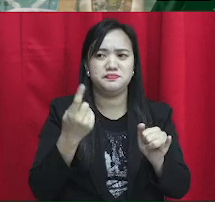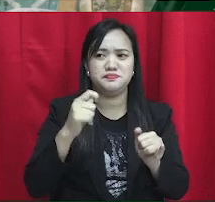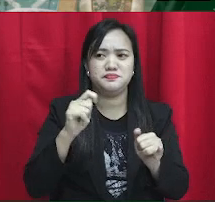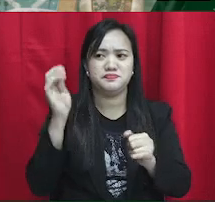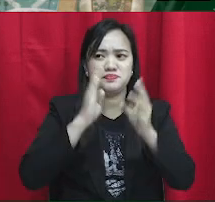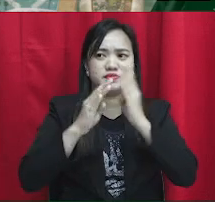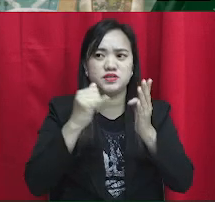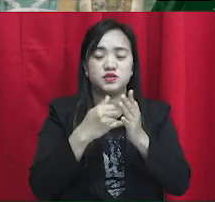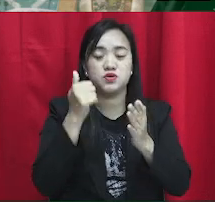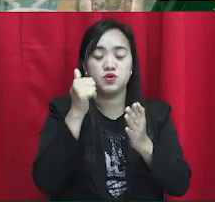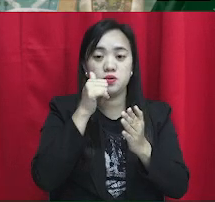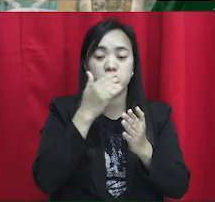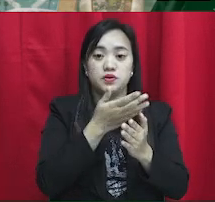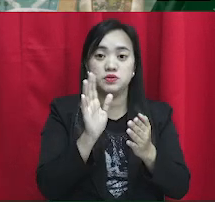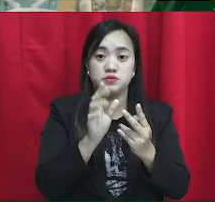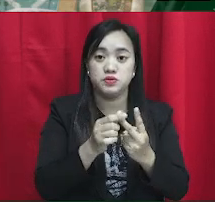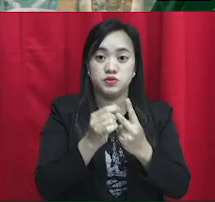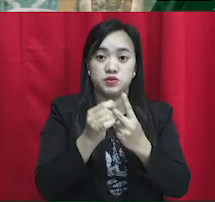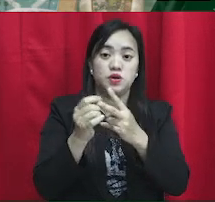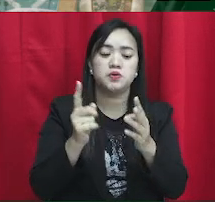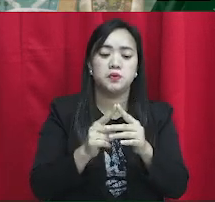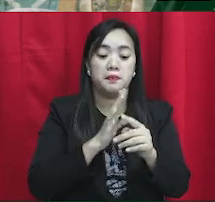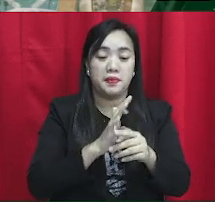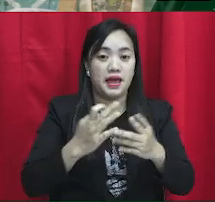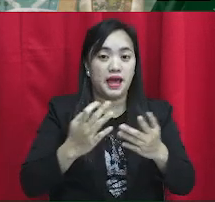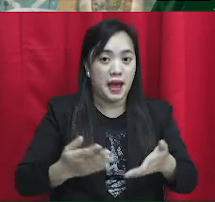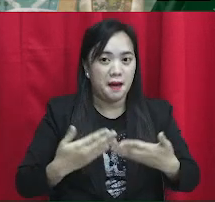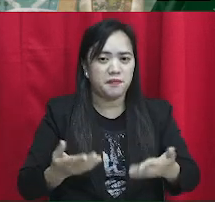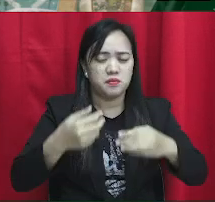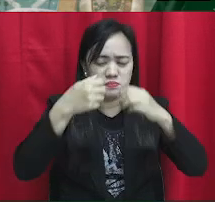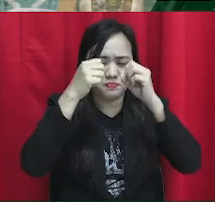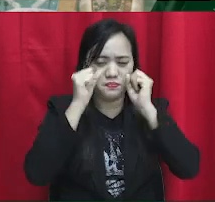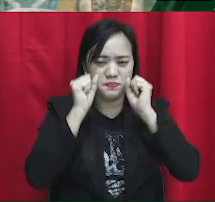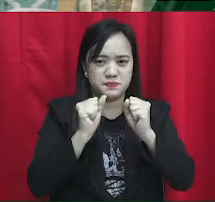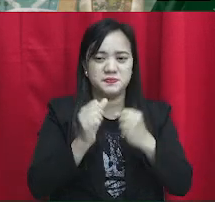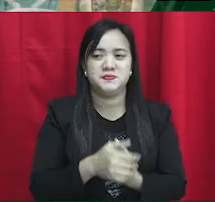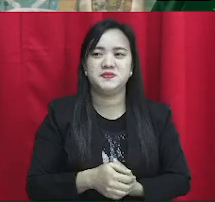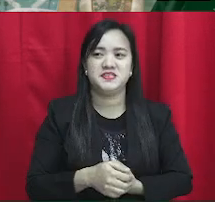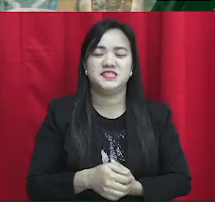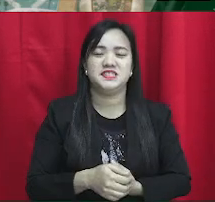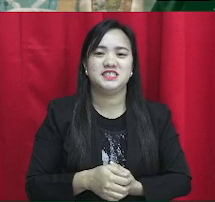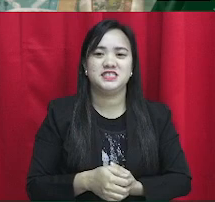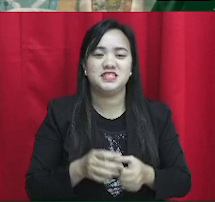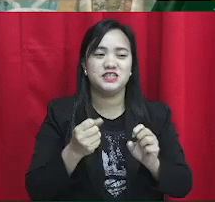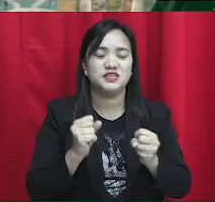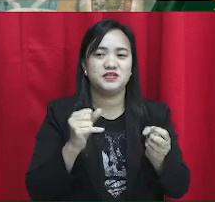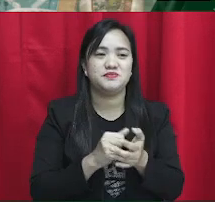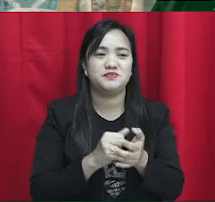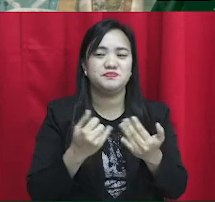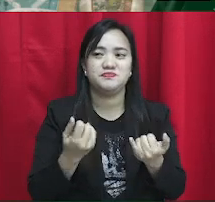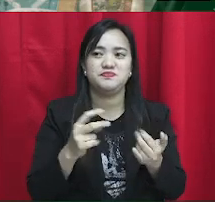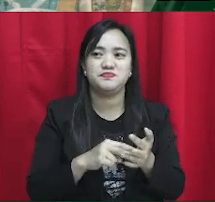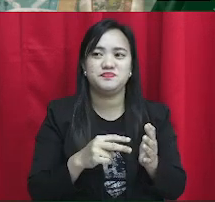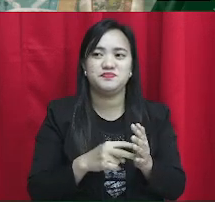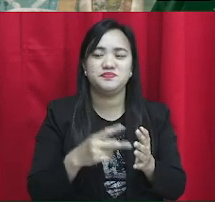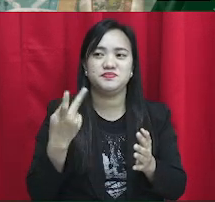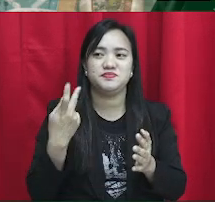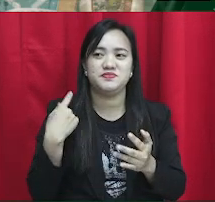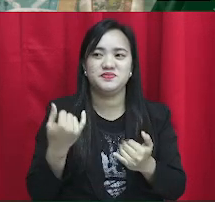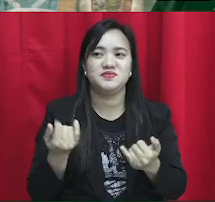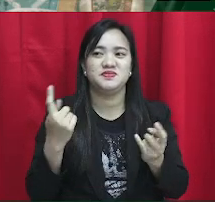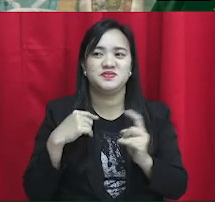choice kung ano pipiliin mo, malungkot ba o maging masaya ka. Masaya talaga siya, no? Masaya. Pero, pupuntahan natin